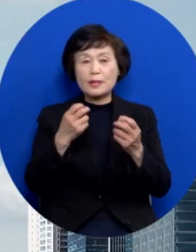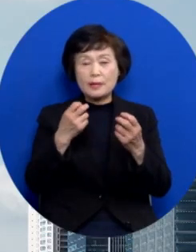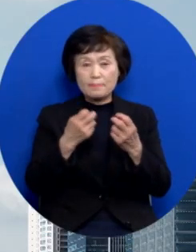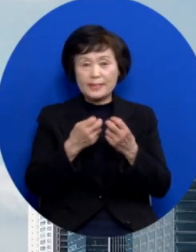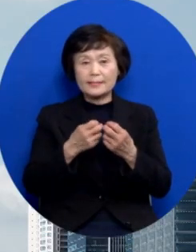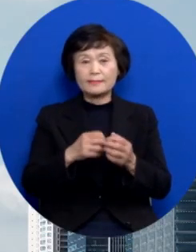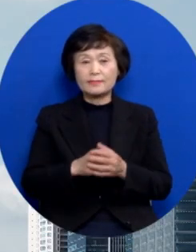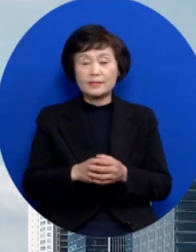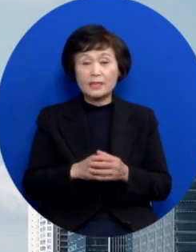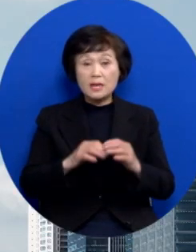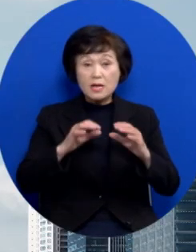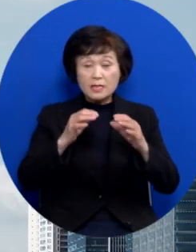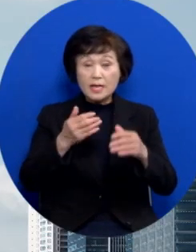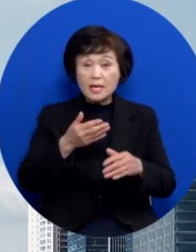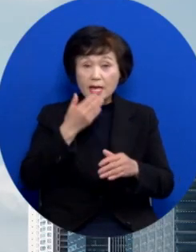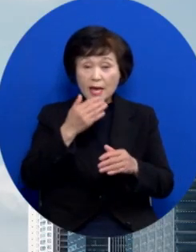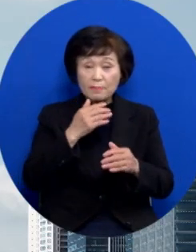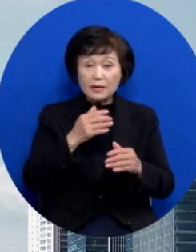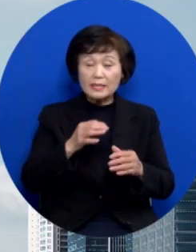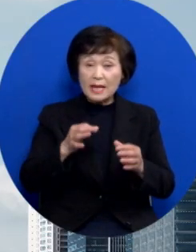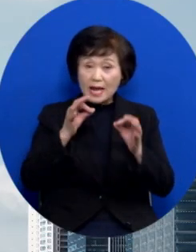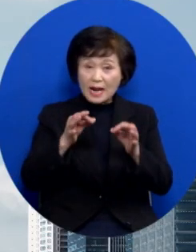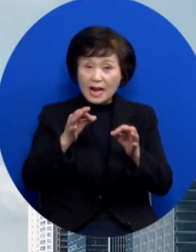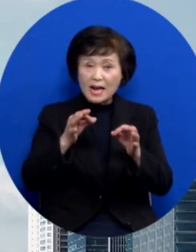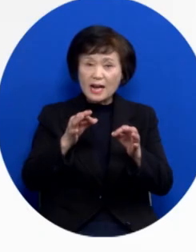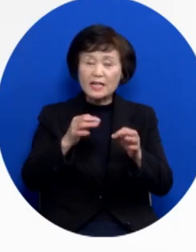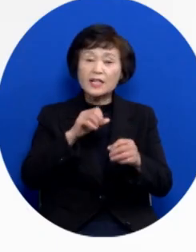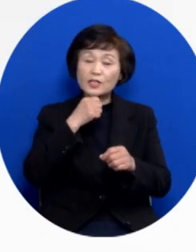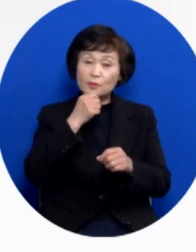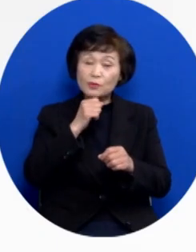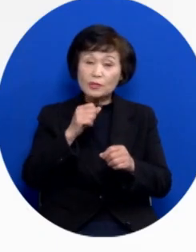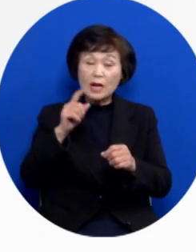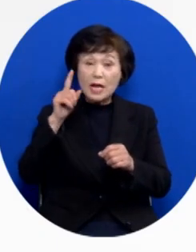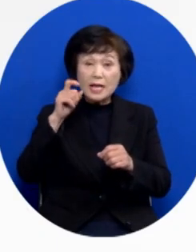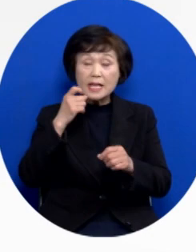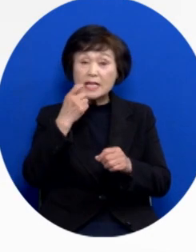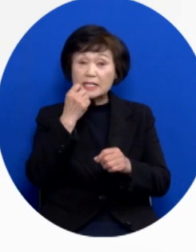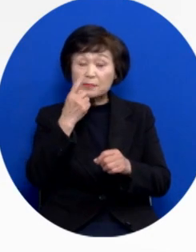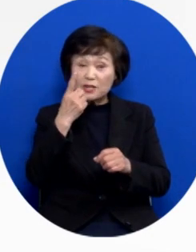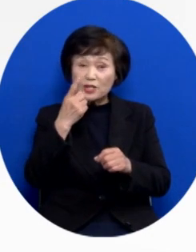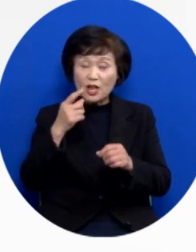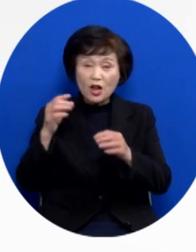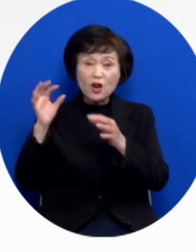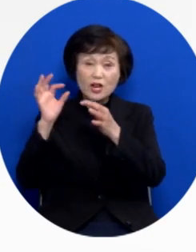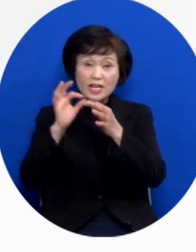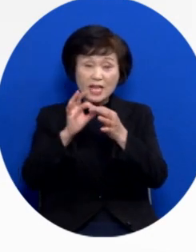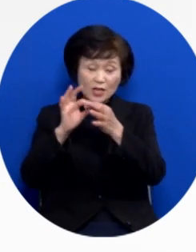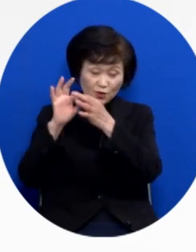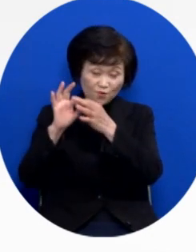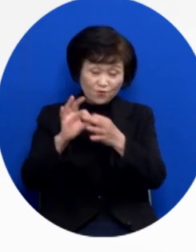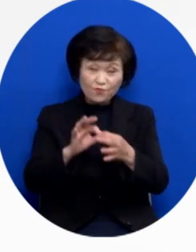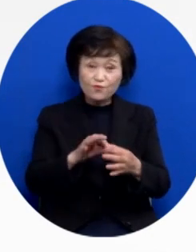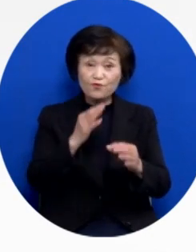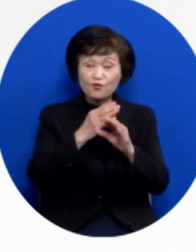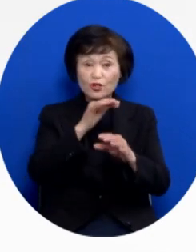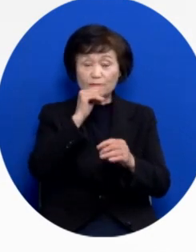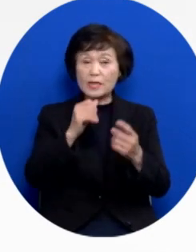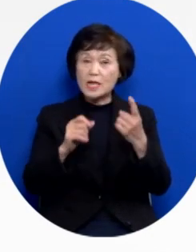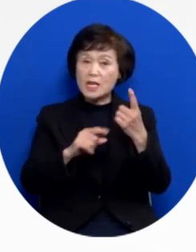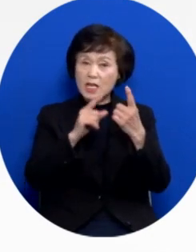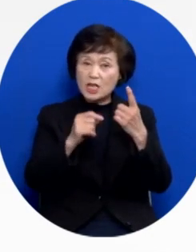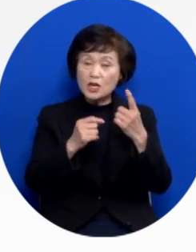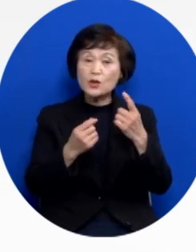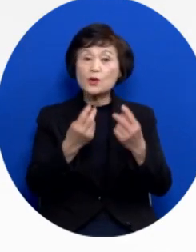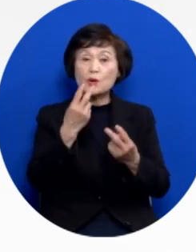세계 식량 가격 지수가 11개월 연속 하락했습니다. 지난달 세계 식량 가격 지수는 1월보다